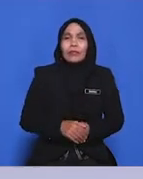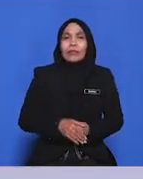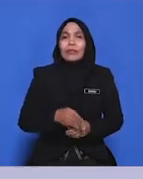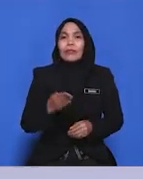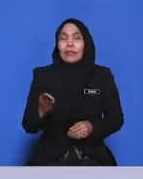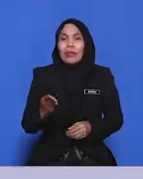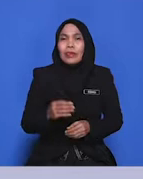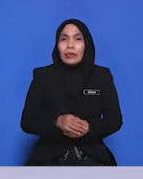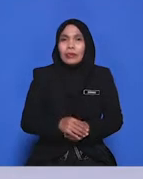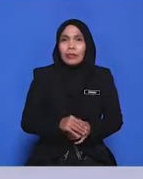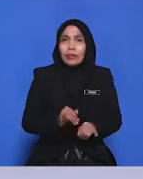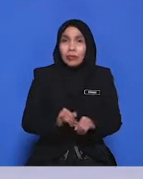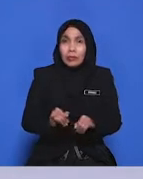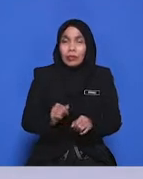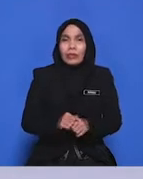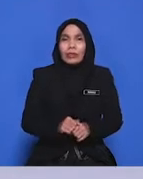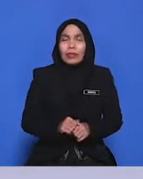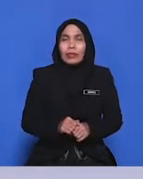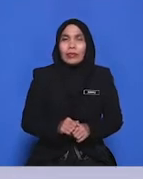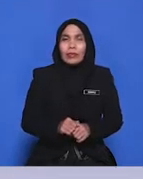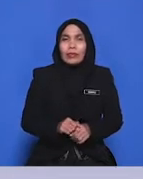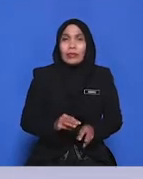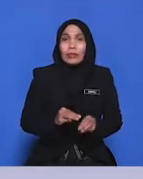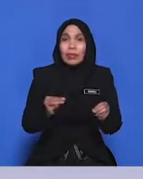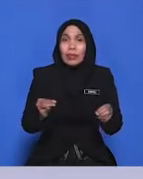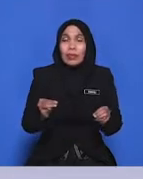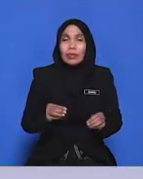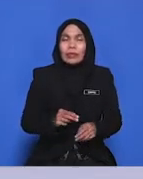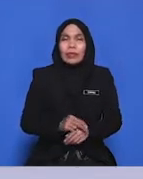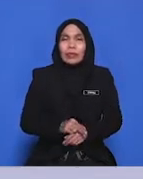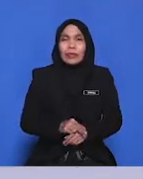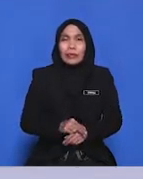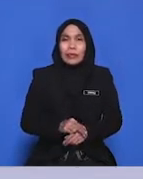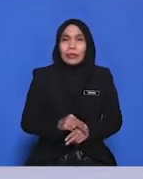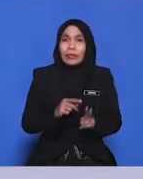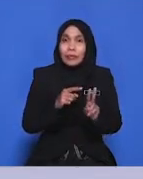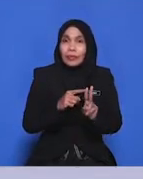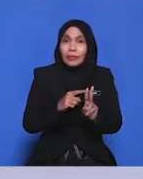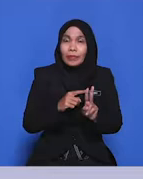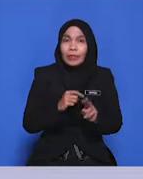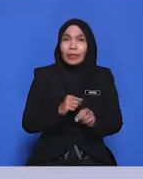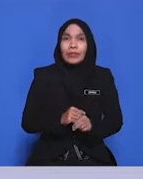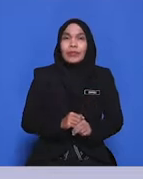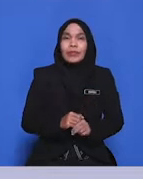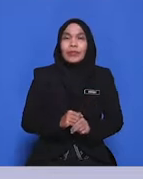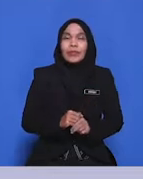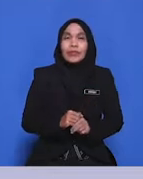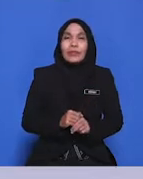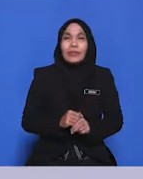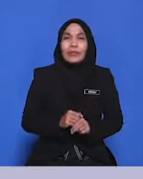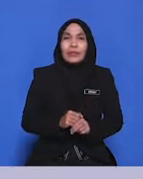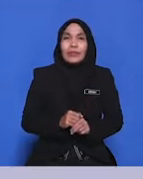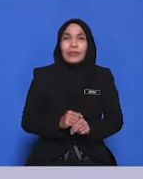menerbitkan majalah akhbar di Mesir. Di samping majalah, As-Sayyid Jamaluddin Al-Afghani